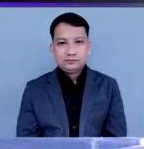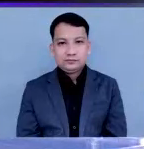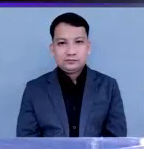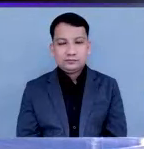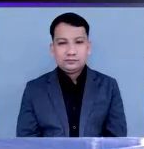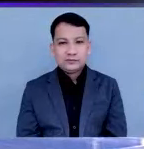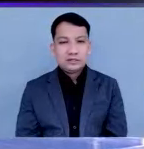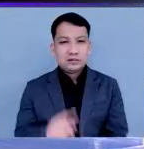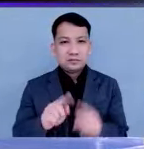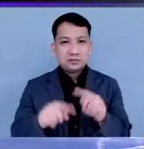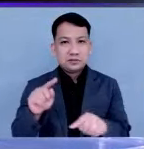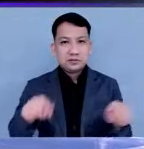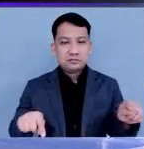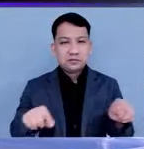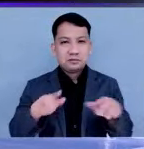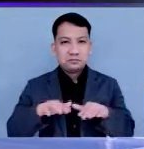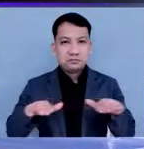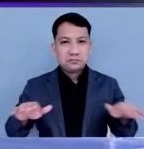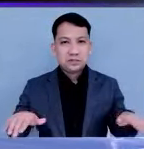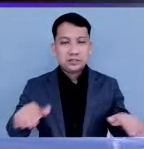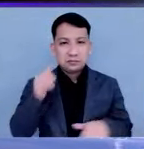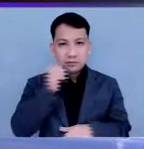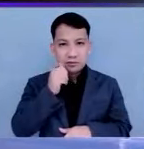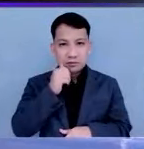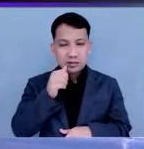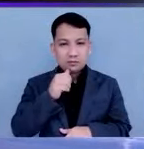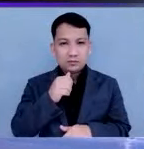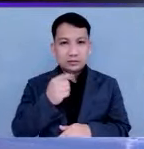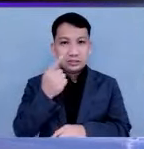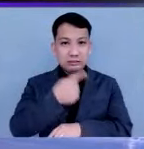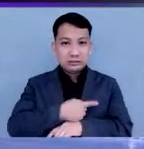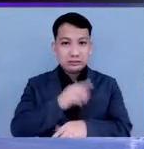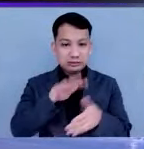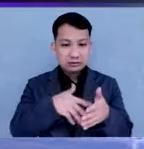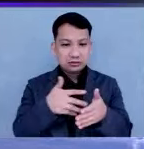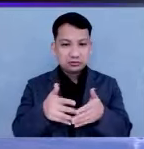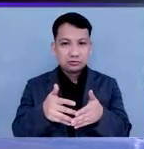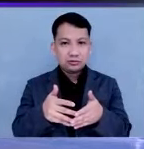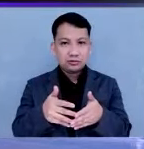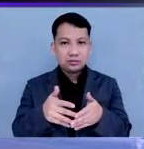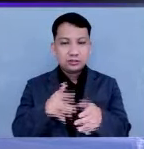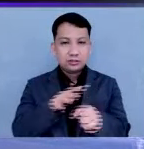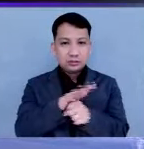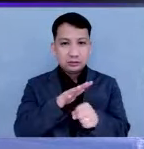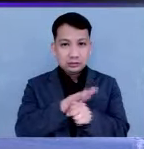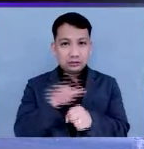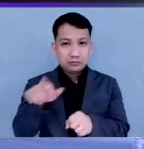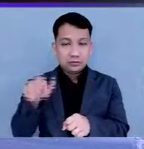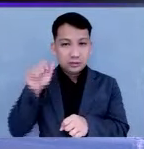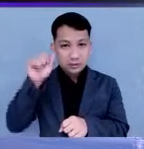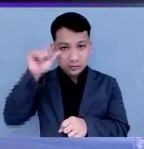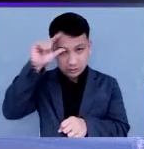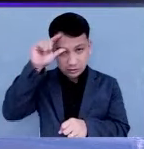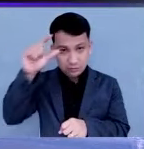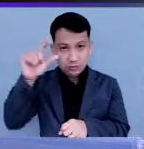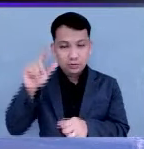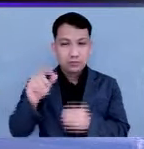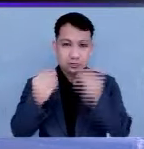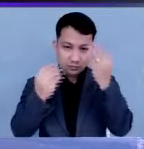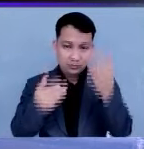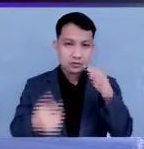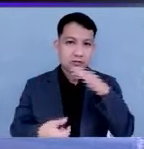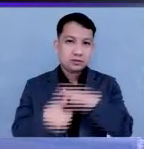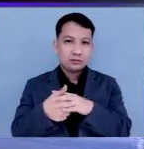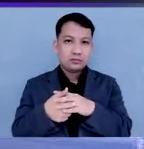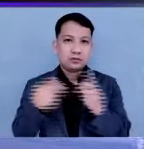Iba't ibang batang babae kada araw ang minomolesya umano ni Pastor Apollo Kibuloy. Ayon po yan sa mga bagong lumantad na